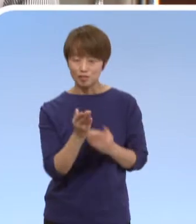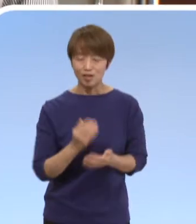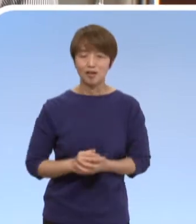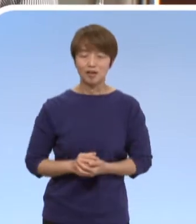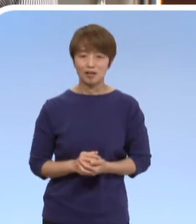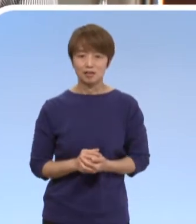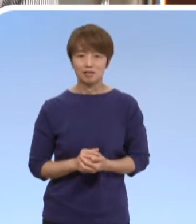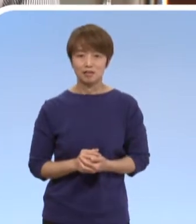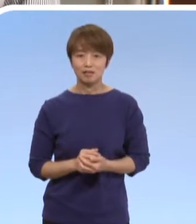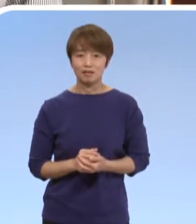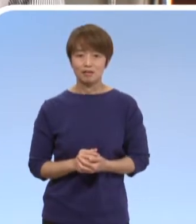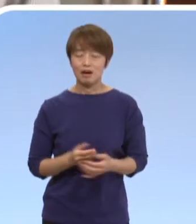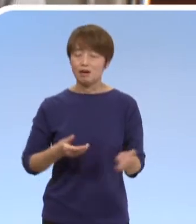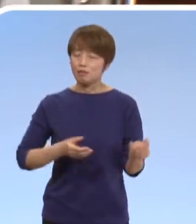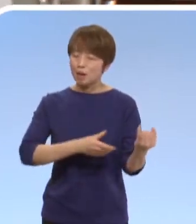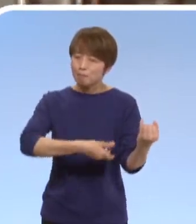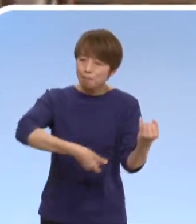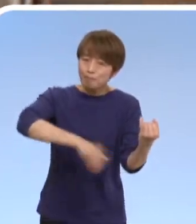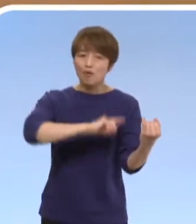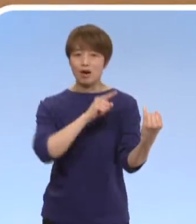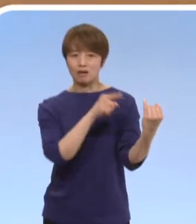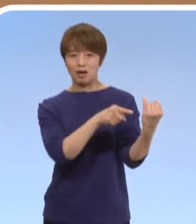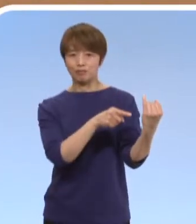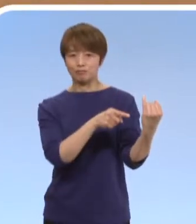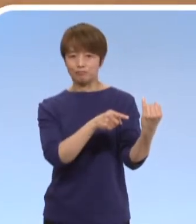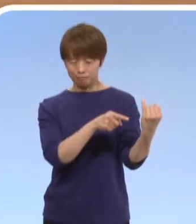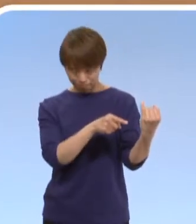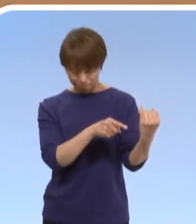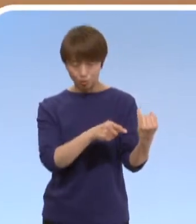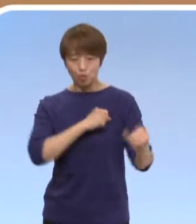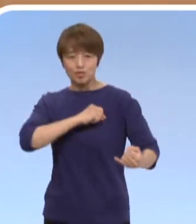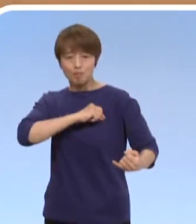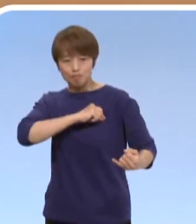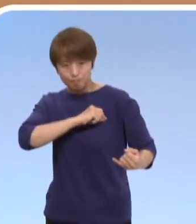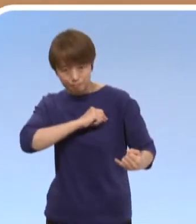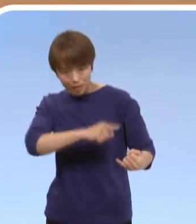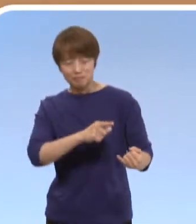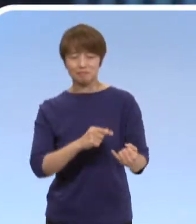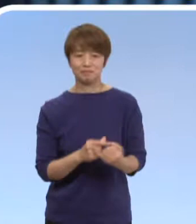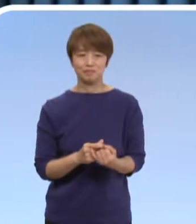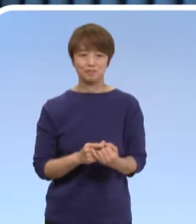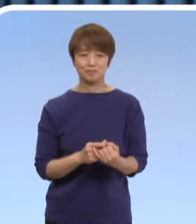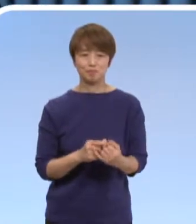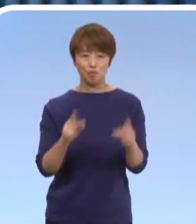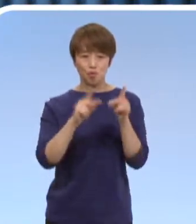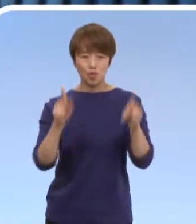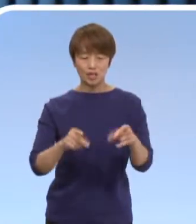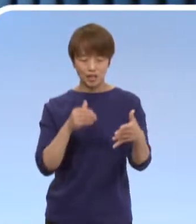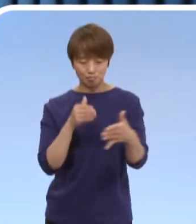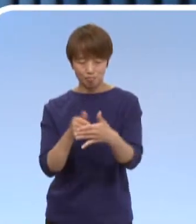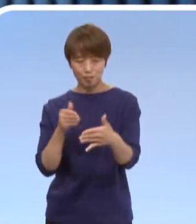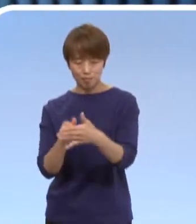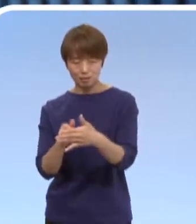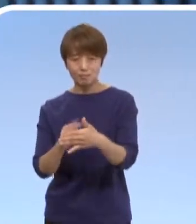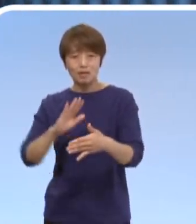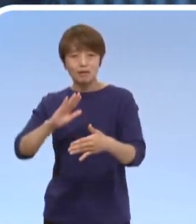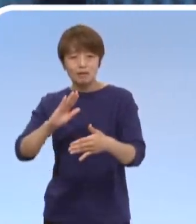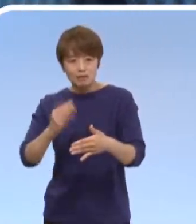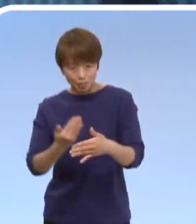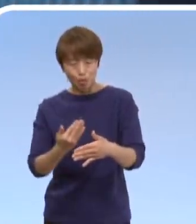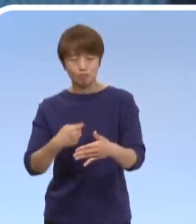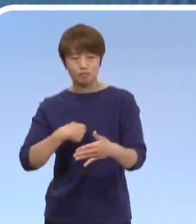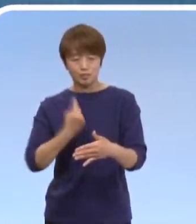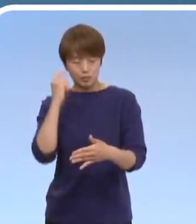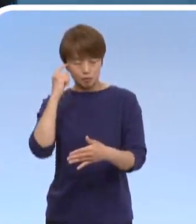由ってやっぱりパワーですよね。何においてもこう前向きっていうかな、いろんなことを自分なりに紹